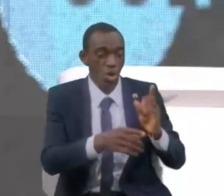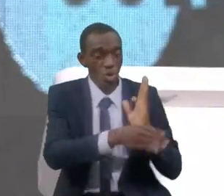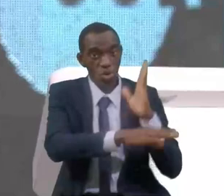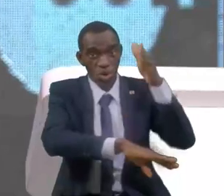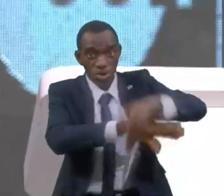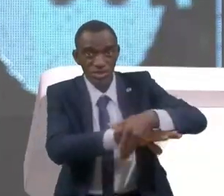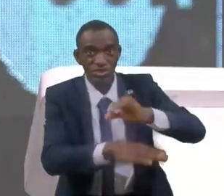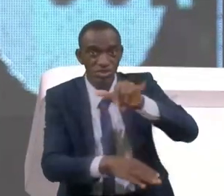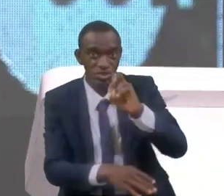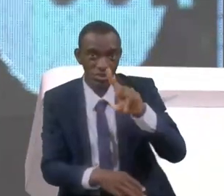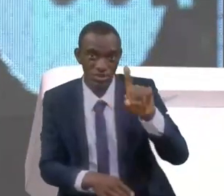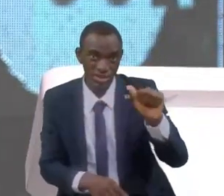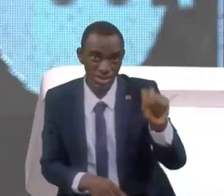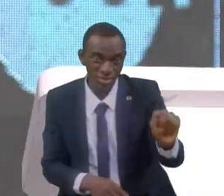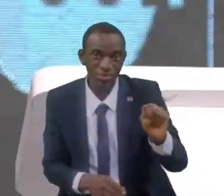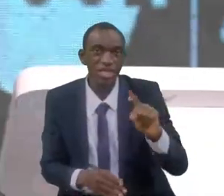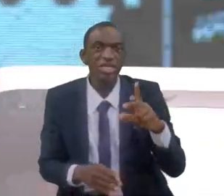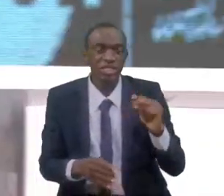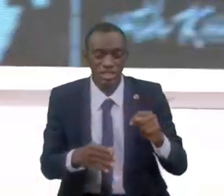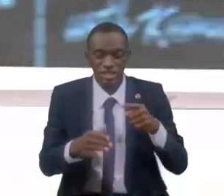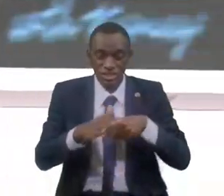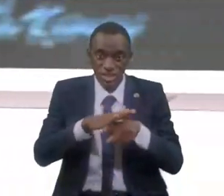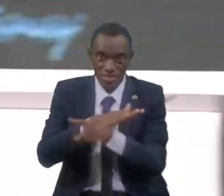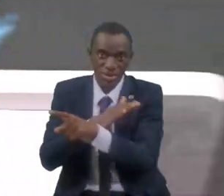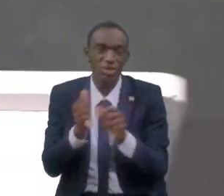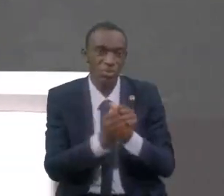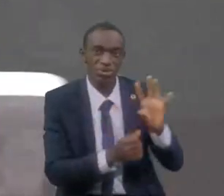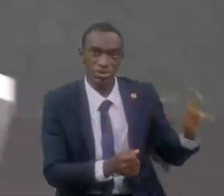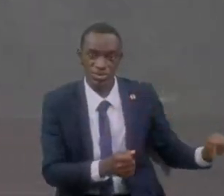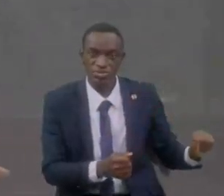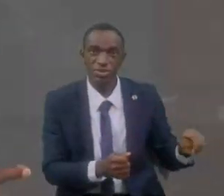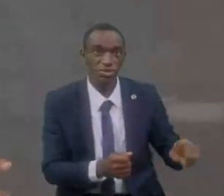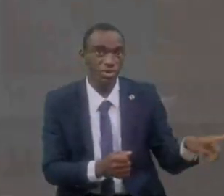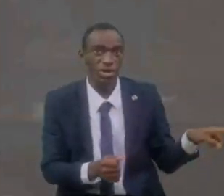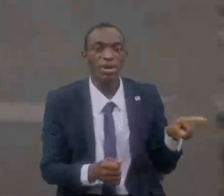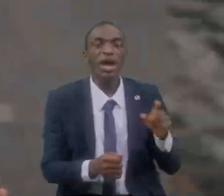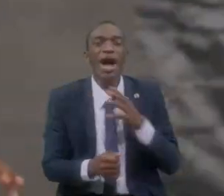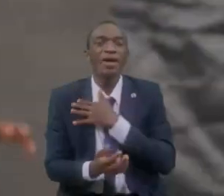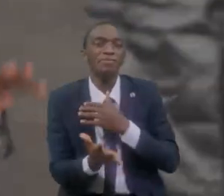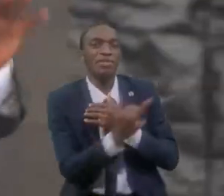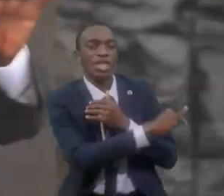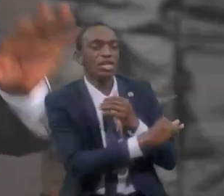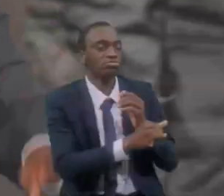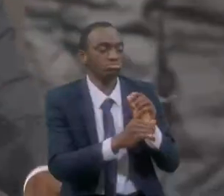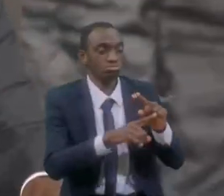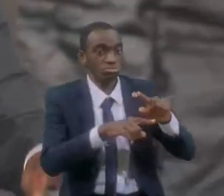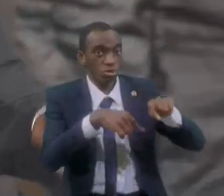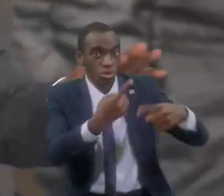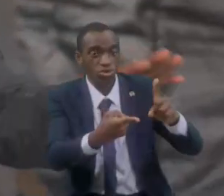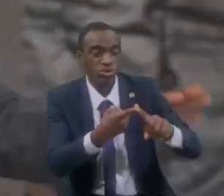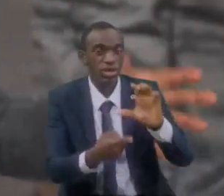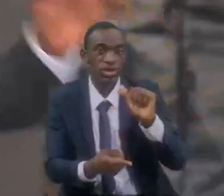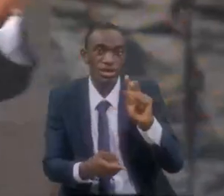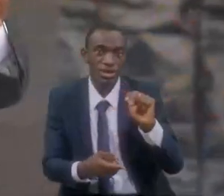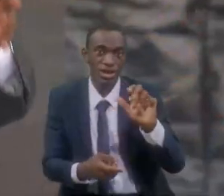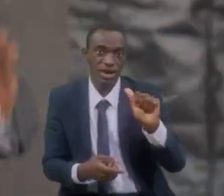les Cananéens. Ils ont pris le serpent des reins. Ils se sont établis dans le pays de Canaan. Ils